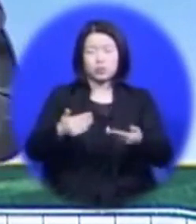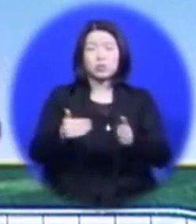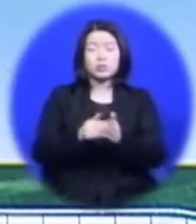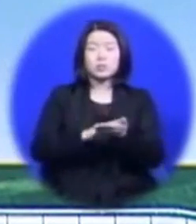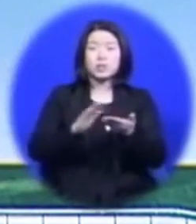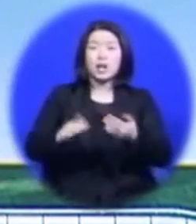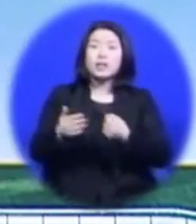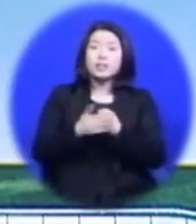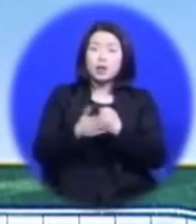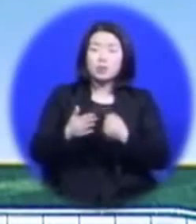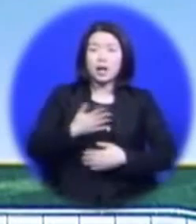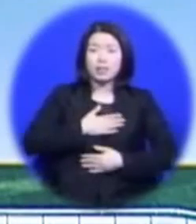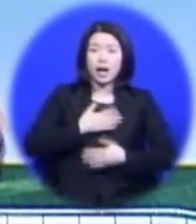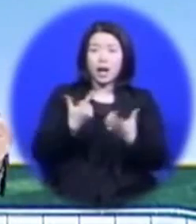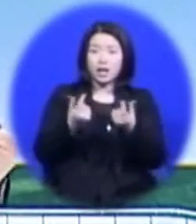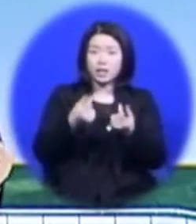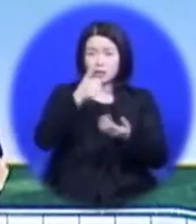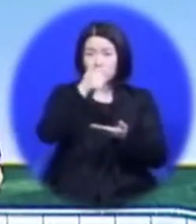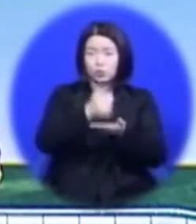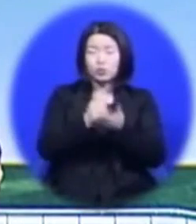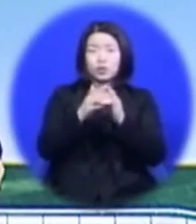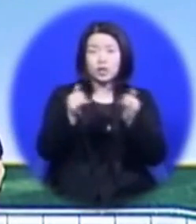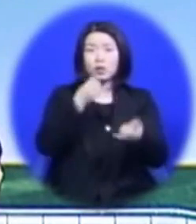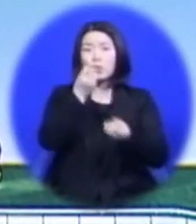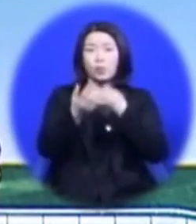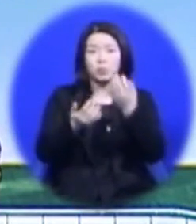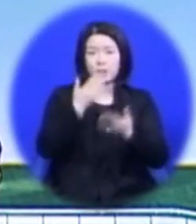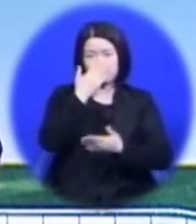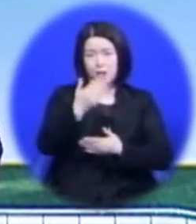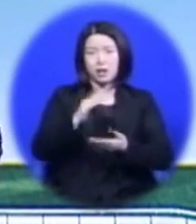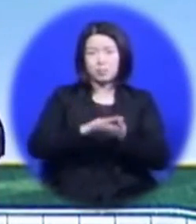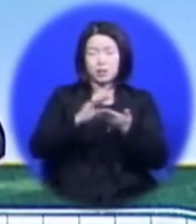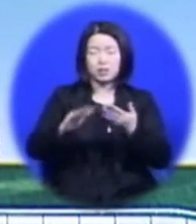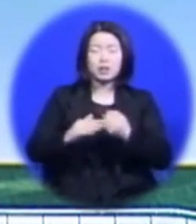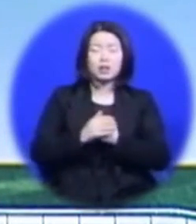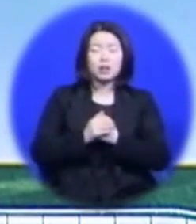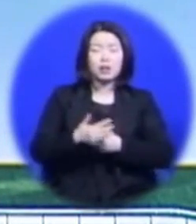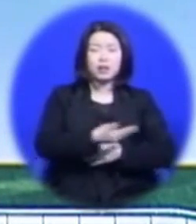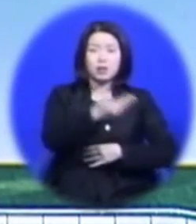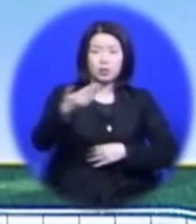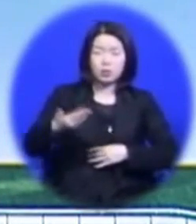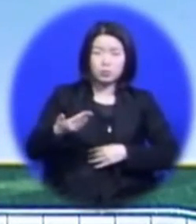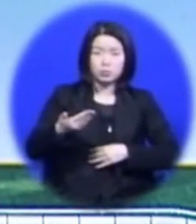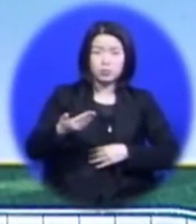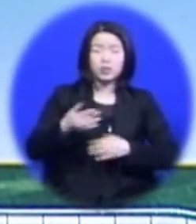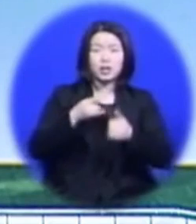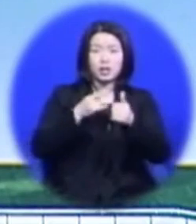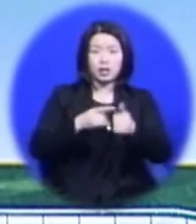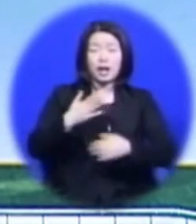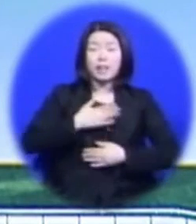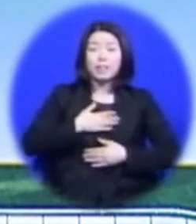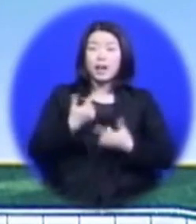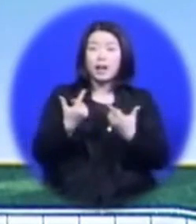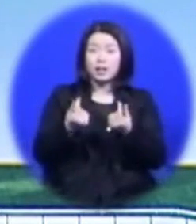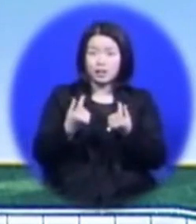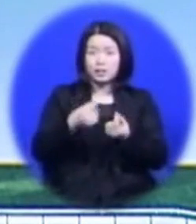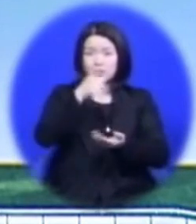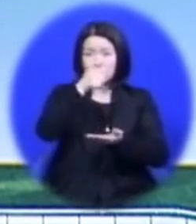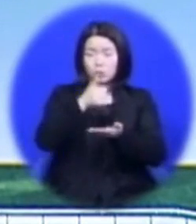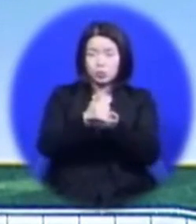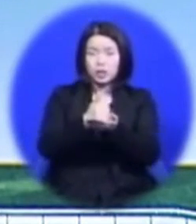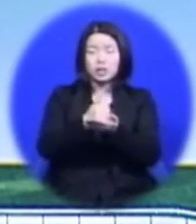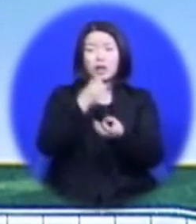그래서 우리가 나 같은 죄인이라고 고백하게 되는 겁니다. 여러분, 여러분들의 나 같은 죄인이라는